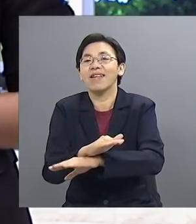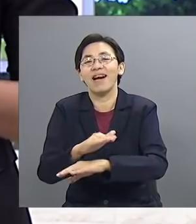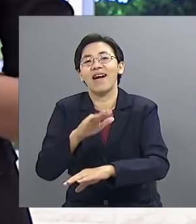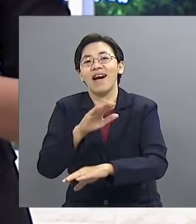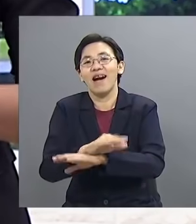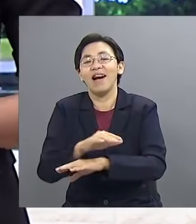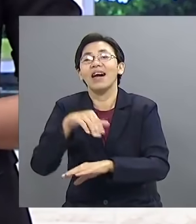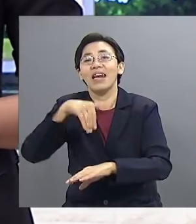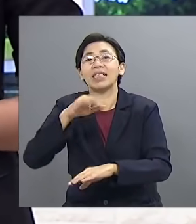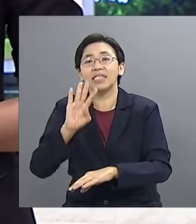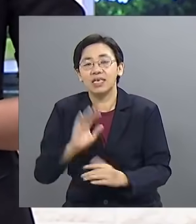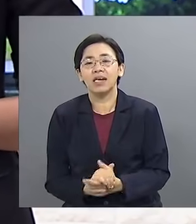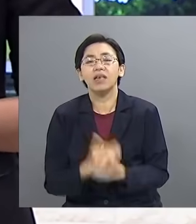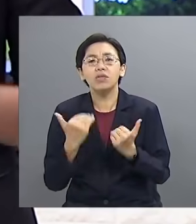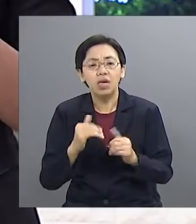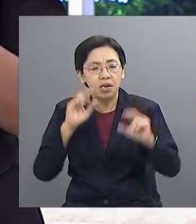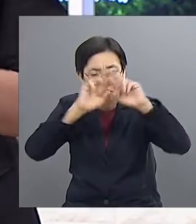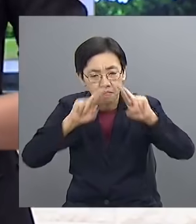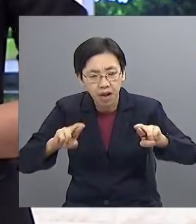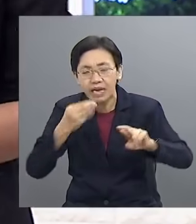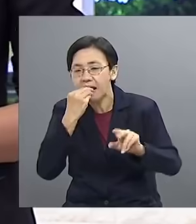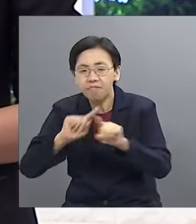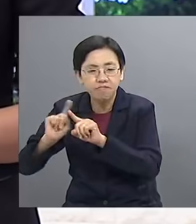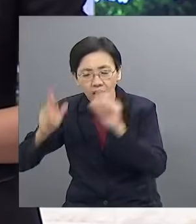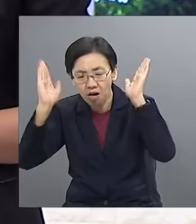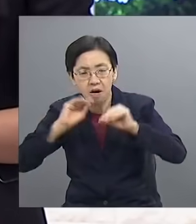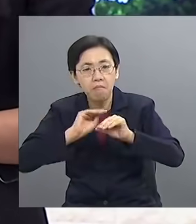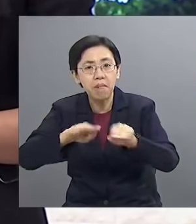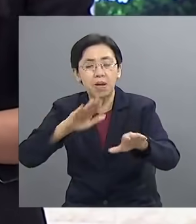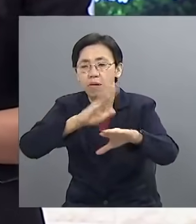ต่างๆให้มีความตื่นตัวกันนะคะมาดูเรื่องนี้กันค่ะ